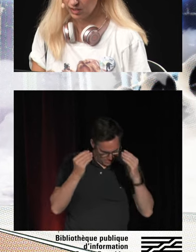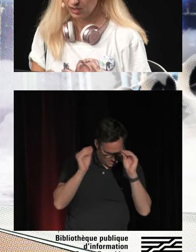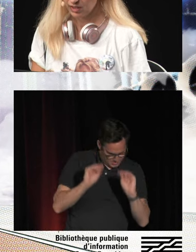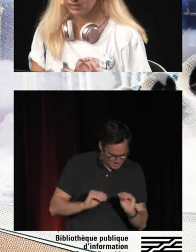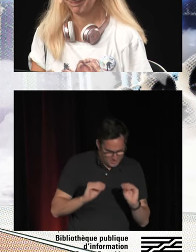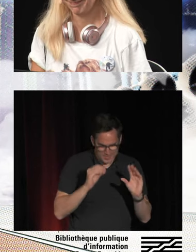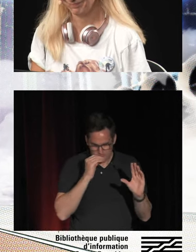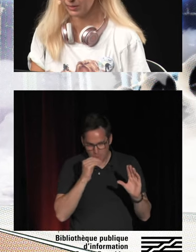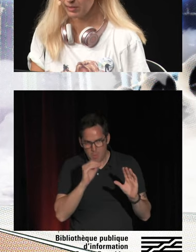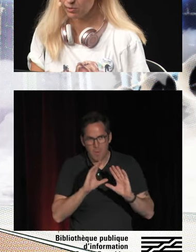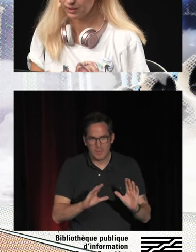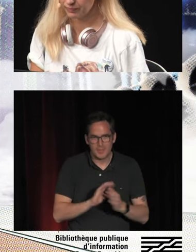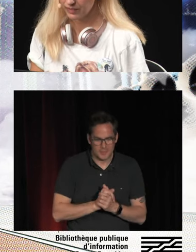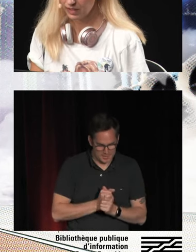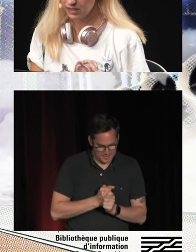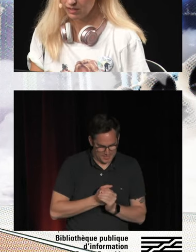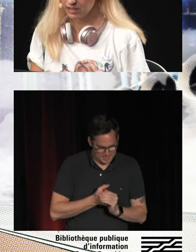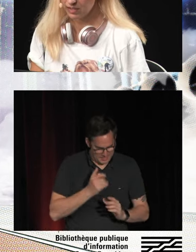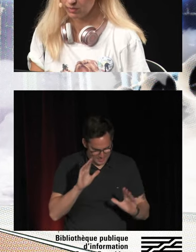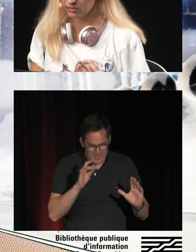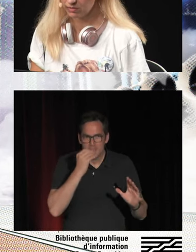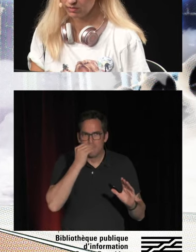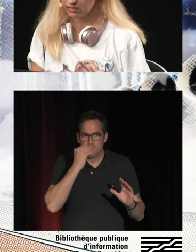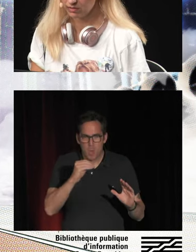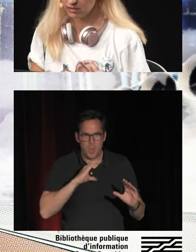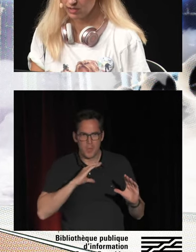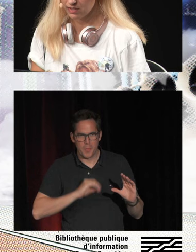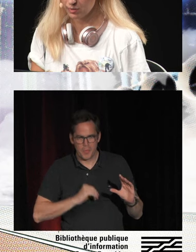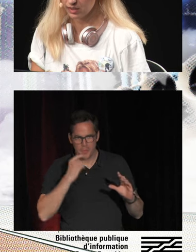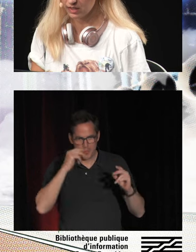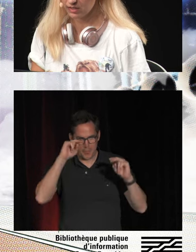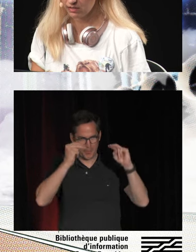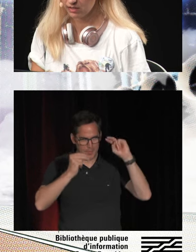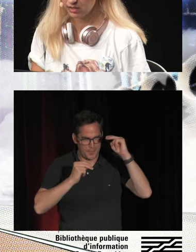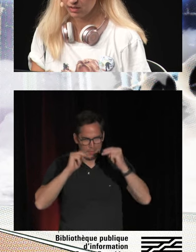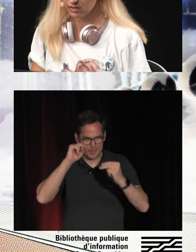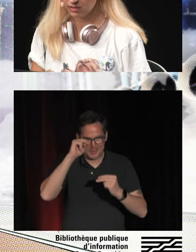bien. Ben oui, bien sûr. Ça c'est bon. Ça c'est ok.